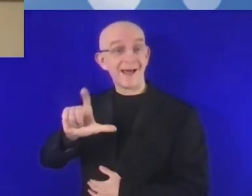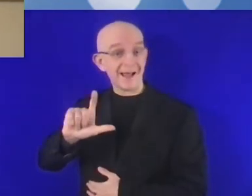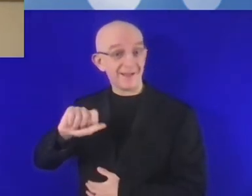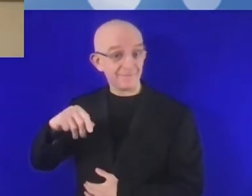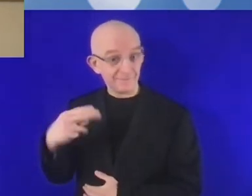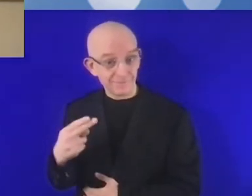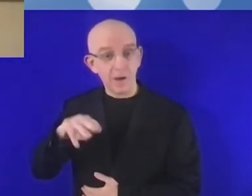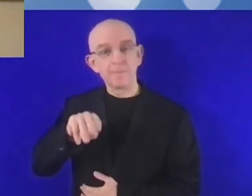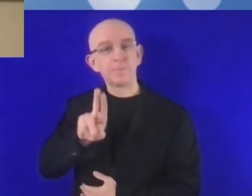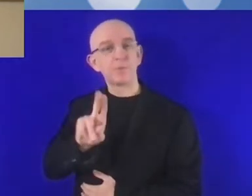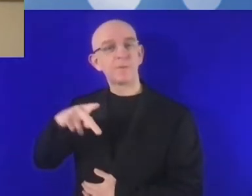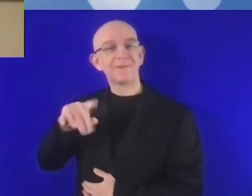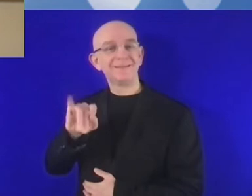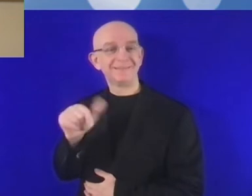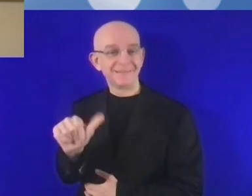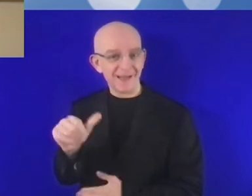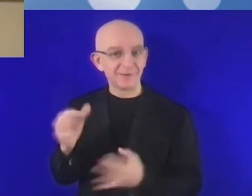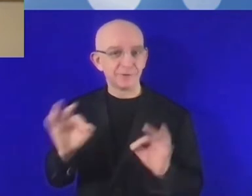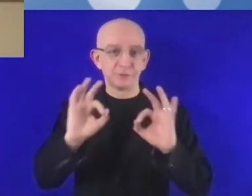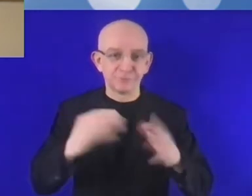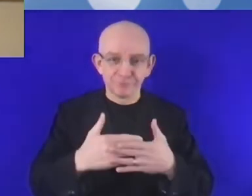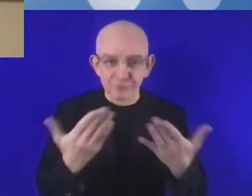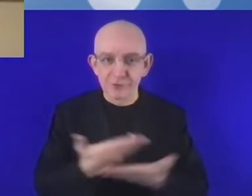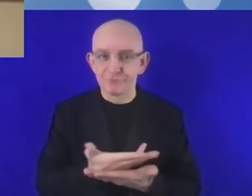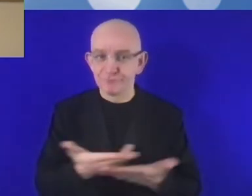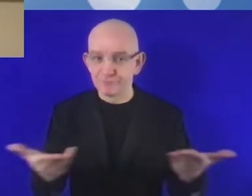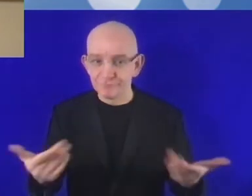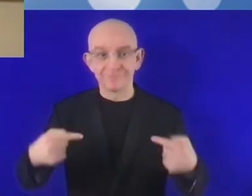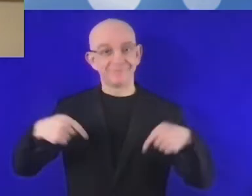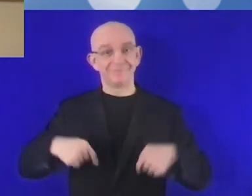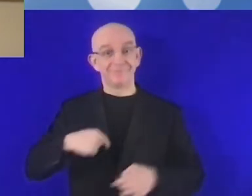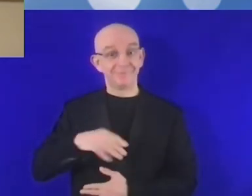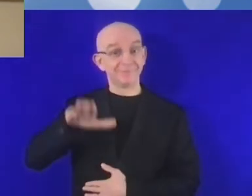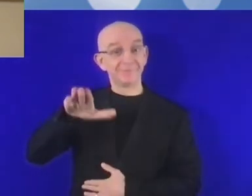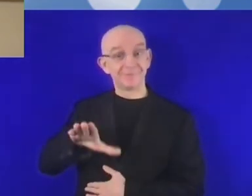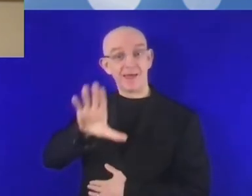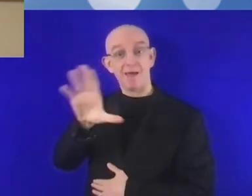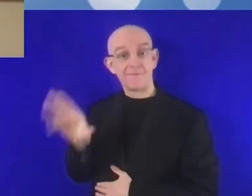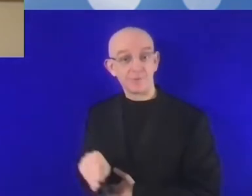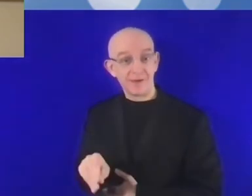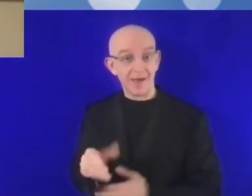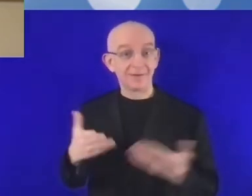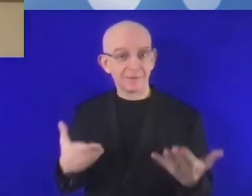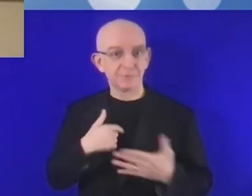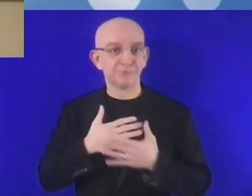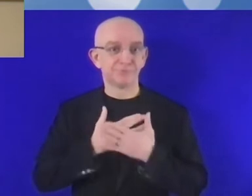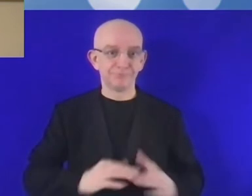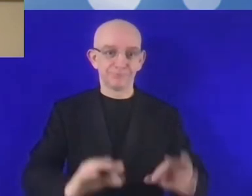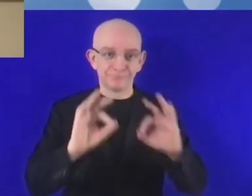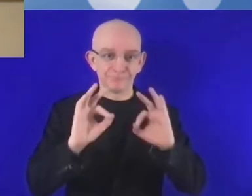أن أحيي الجميع، جميع المشاركين في هذا الحدث، وأتمنى